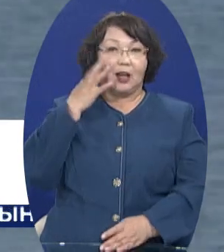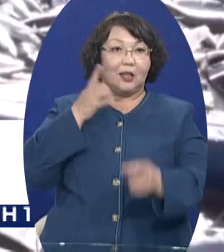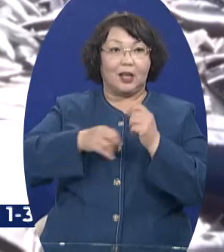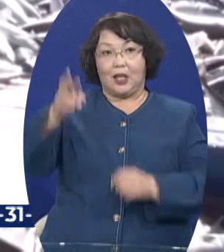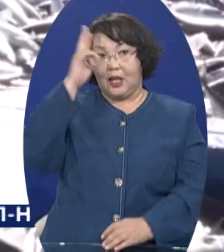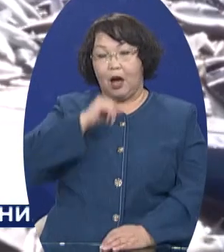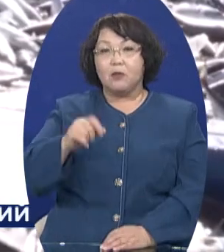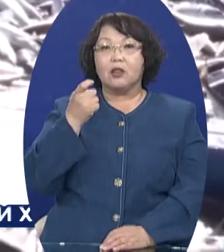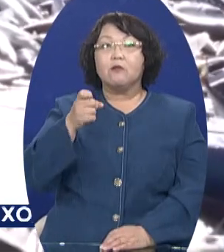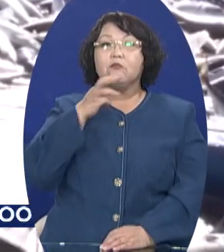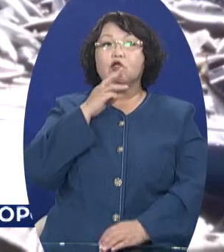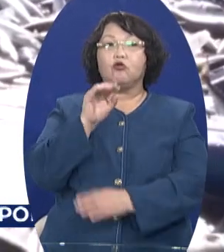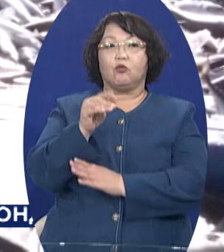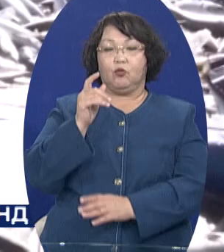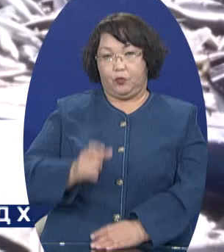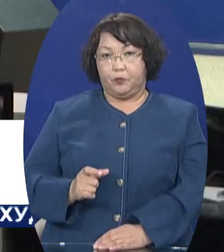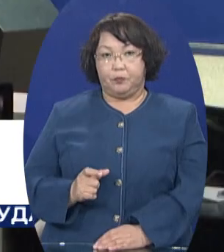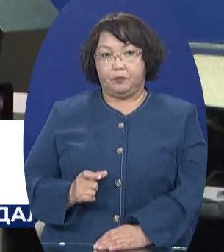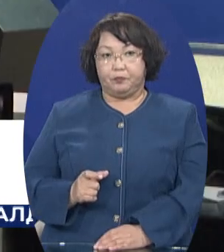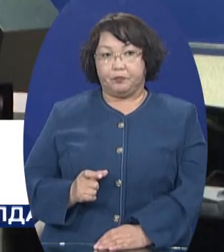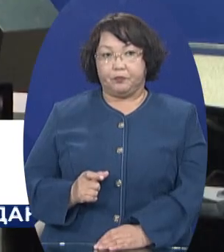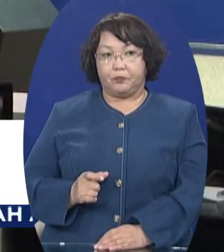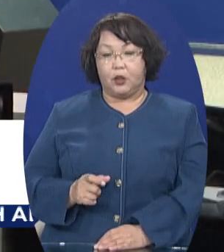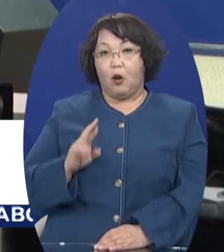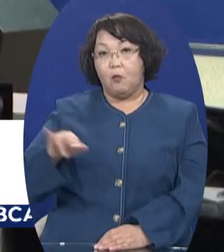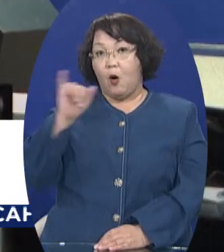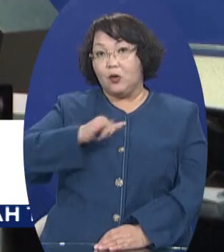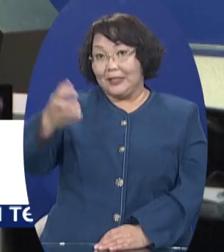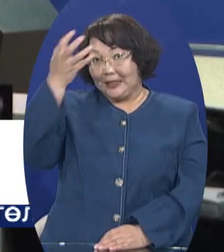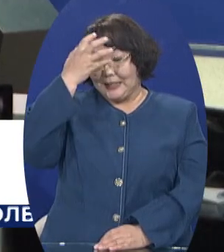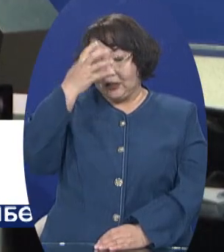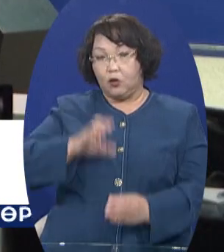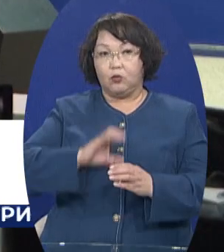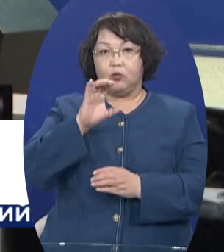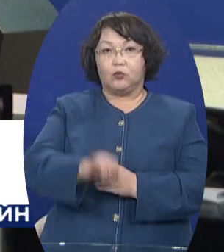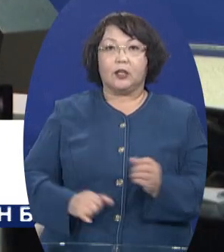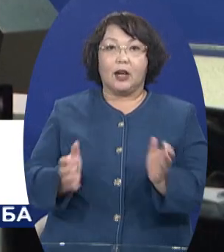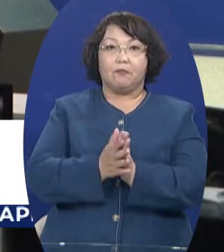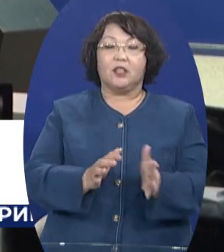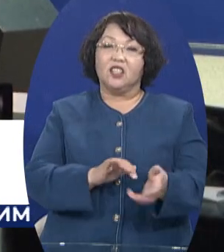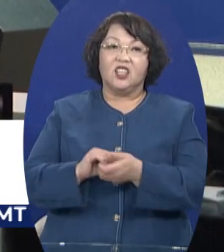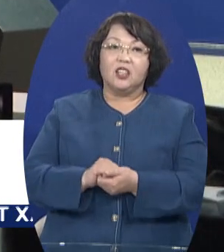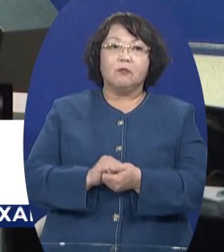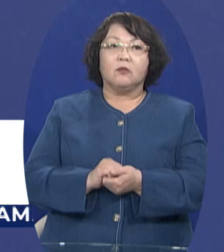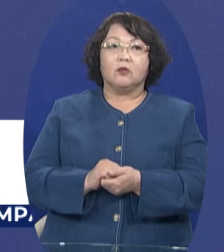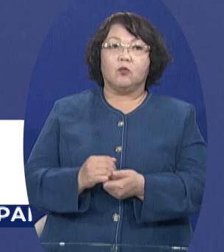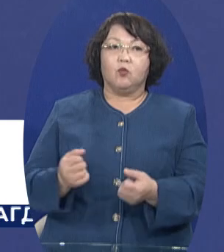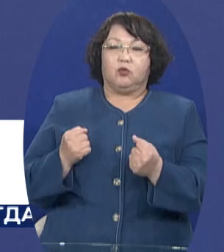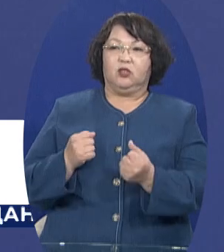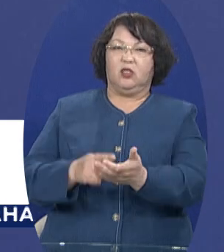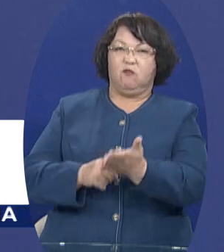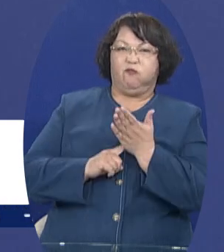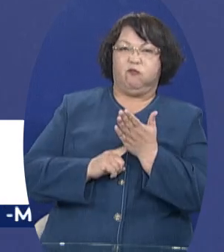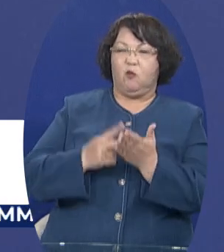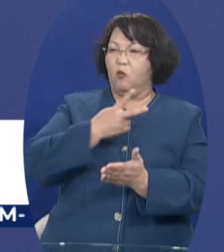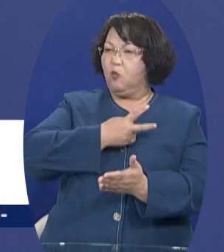яамны хэвлэлийн төлөөлөгч Ван Вимбин хэлсэн үгэндээ Японы засгийн газар олон улсын хамтын нийгэмлэгийн хүчтэй эсэргүүцэл дургүйцлийг